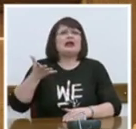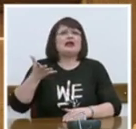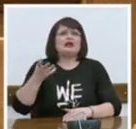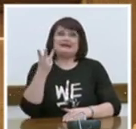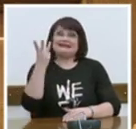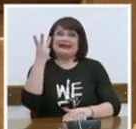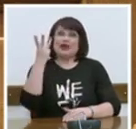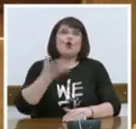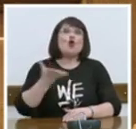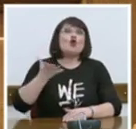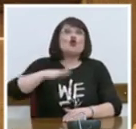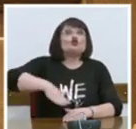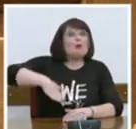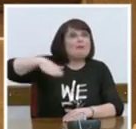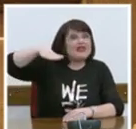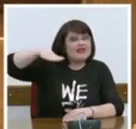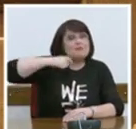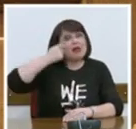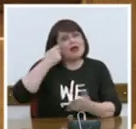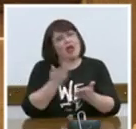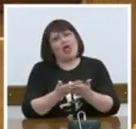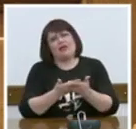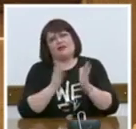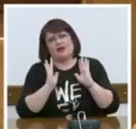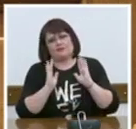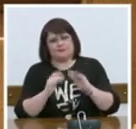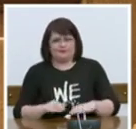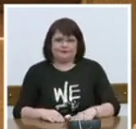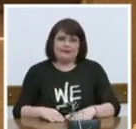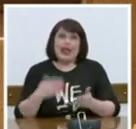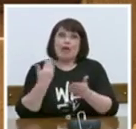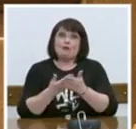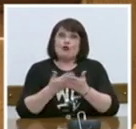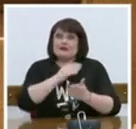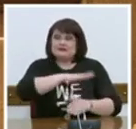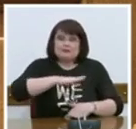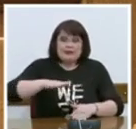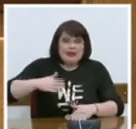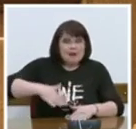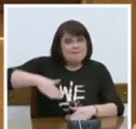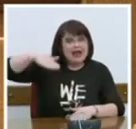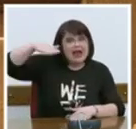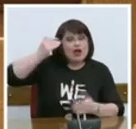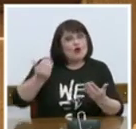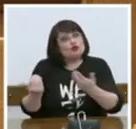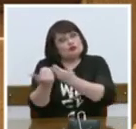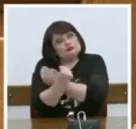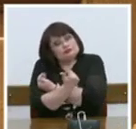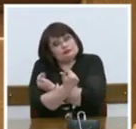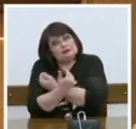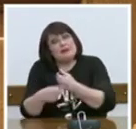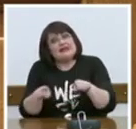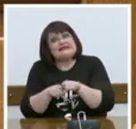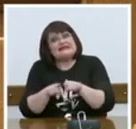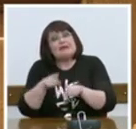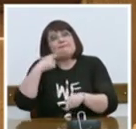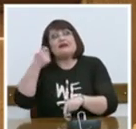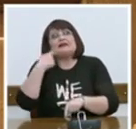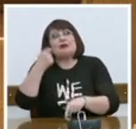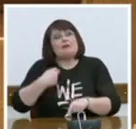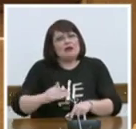3 ετών. Έρευνες αποδεικνύουν ότι τα παιδιά που μεγαλώνουν στην αγκαλιά της μάνας τους δεν